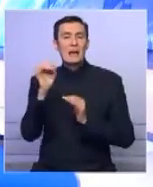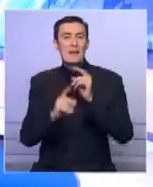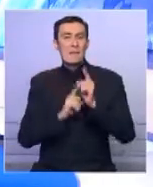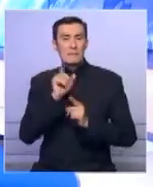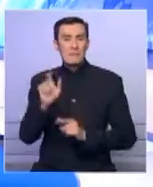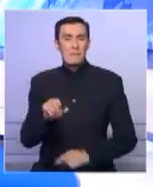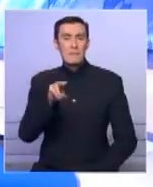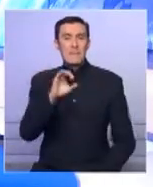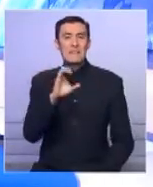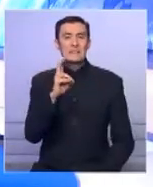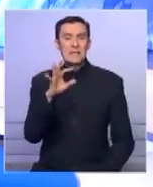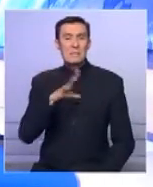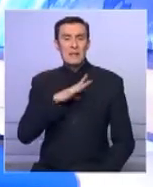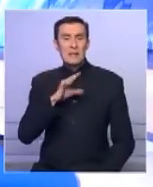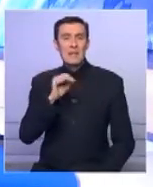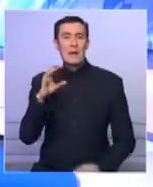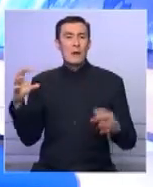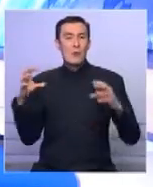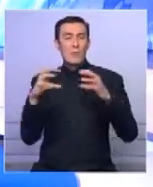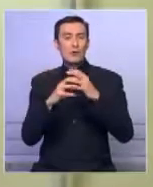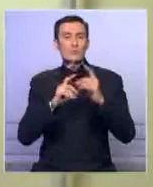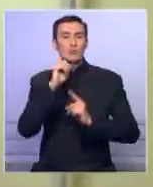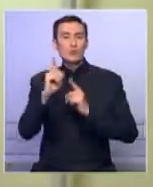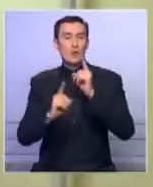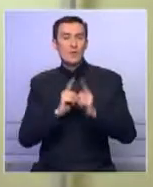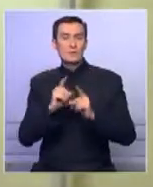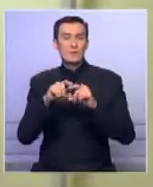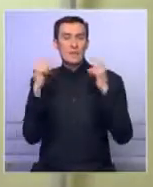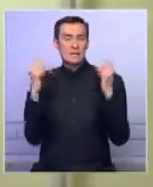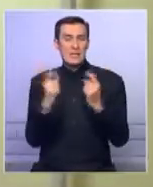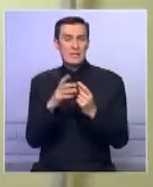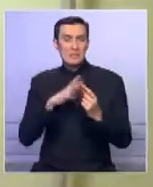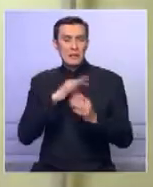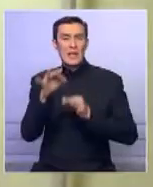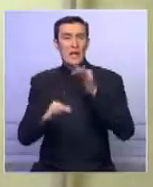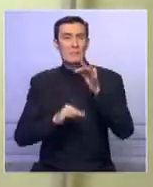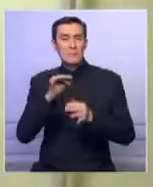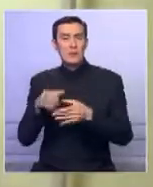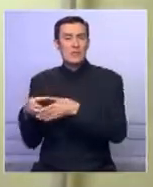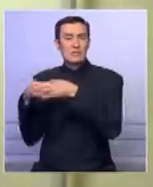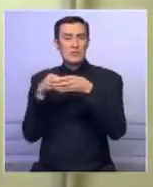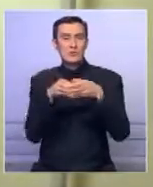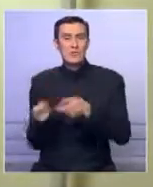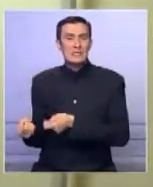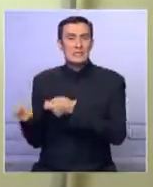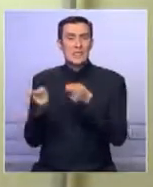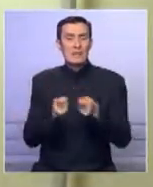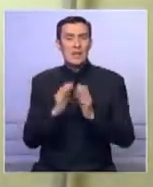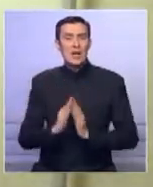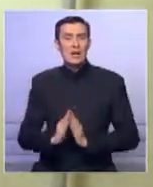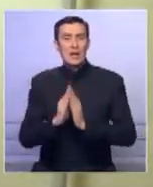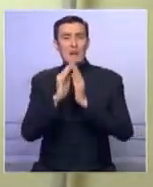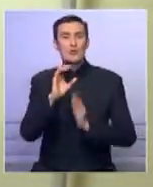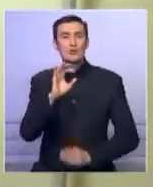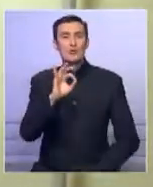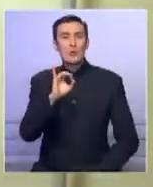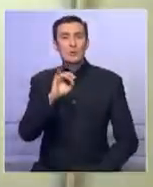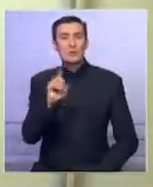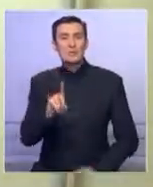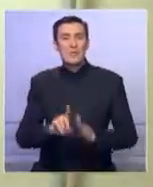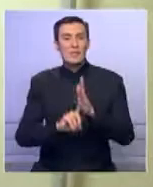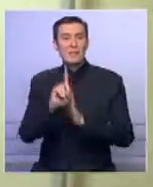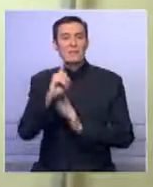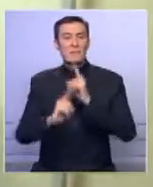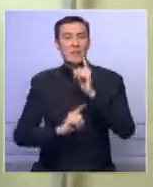песке прибыл на борт международной космической станции на орбиту экспедицию доставил корабль союз который стартовал с